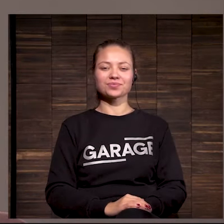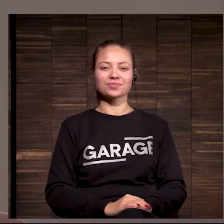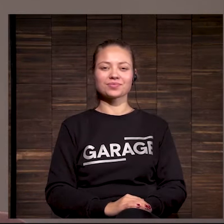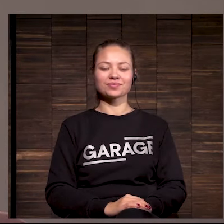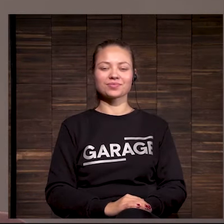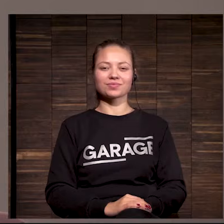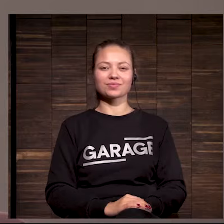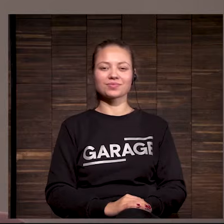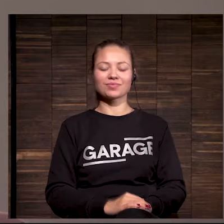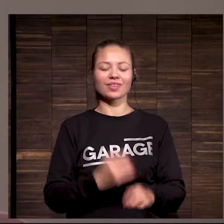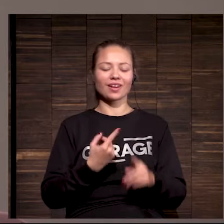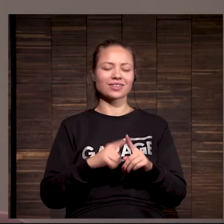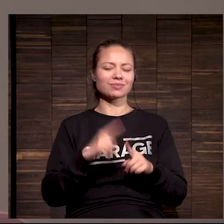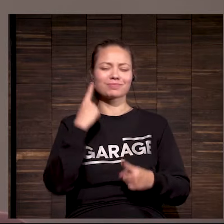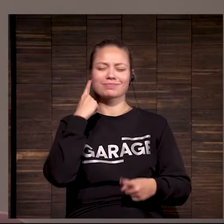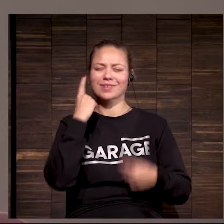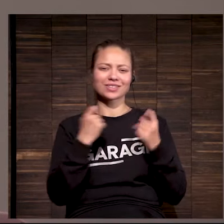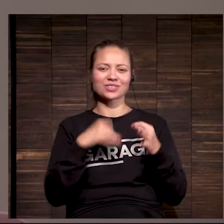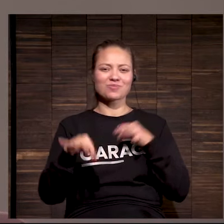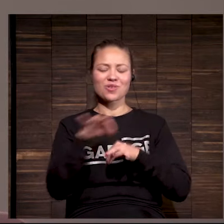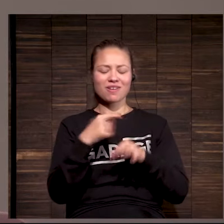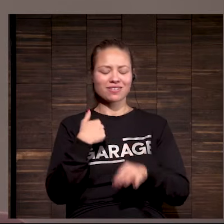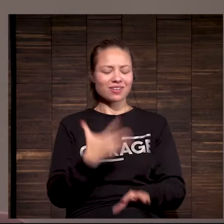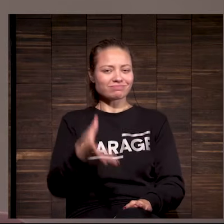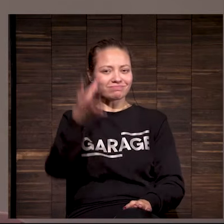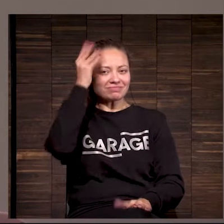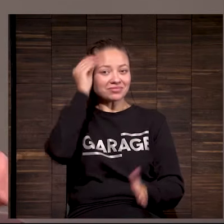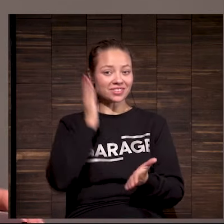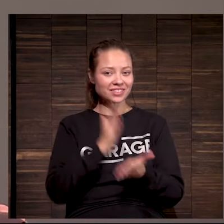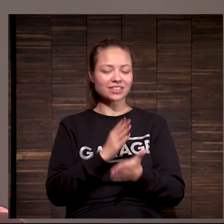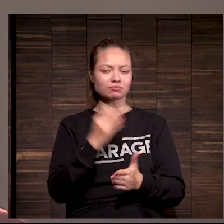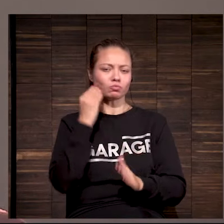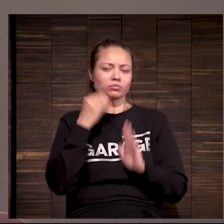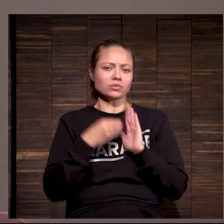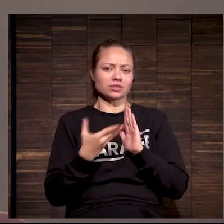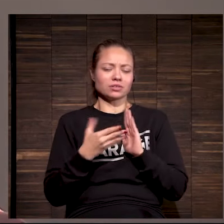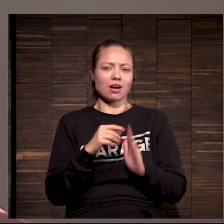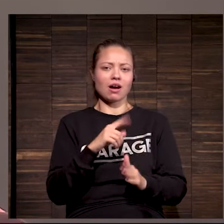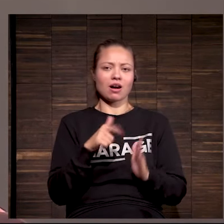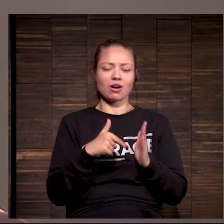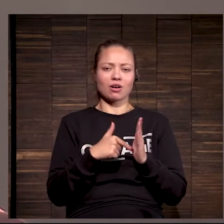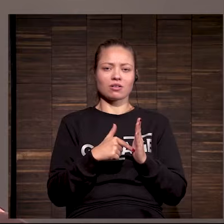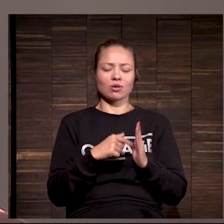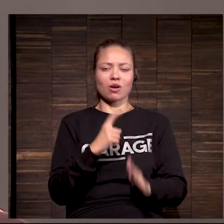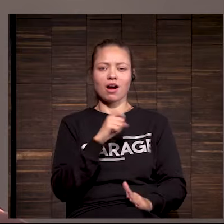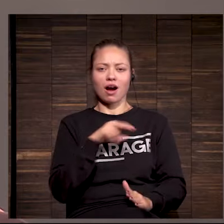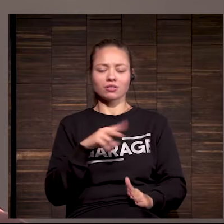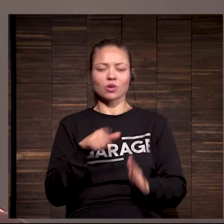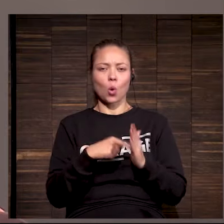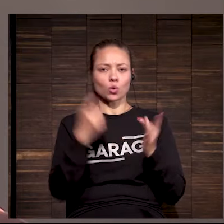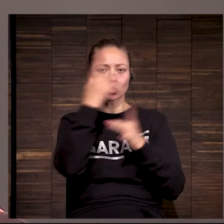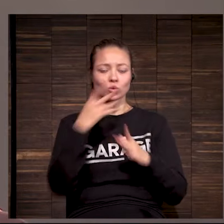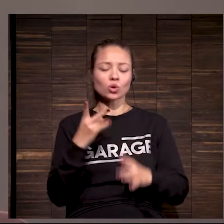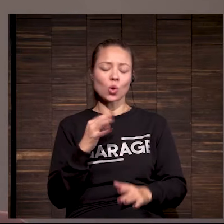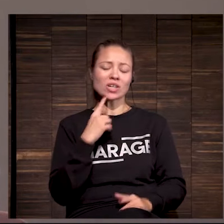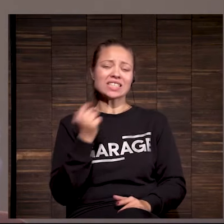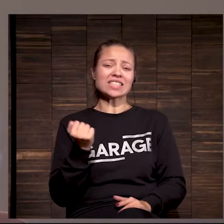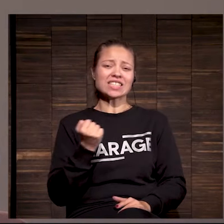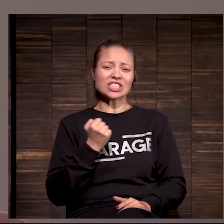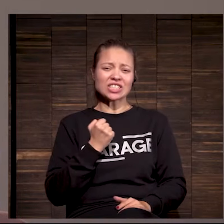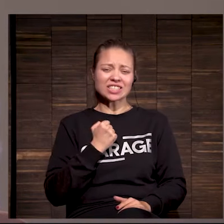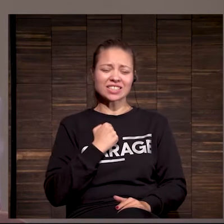пулей потрясающий проект я впечатлена я имею ввиду холмс город культуры к сожалению